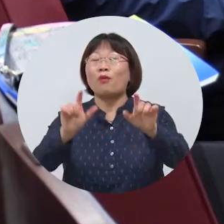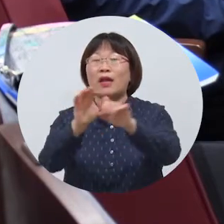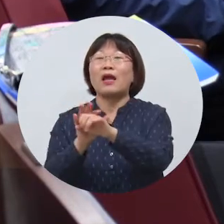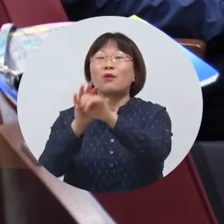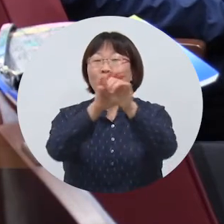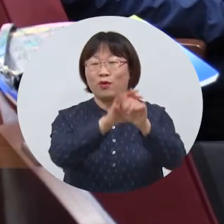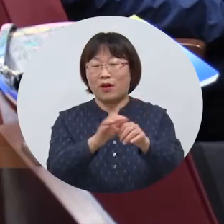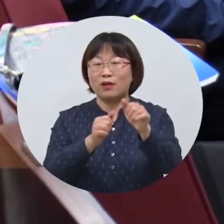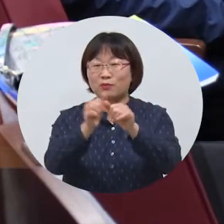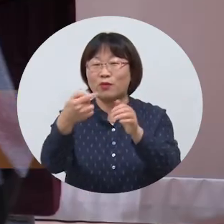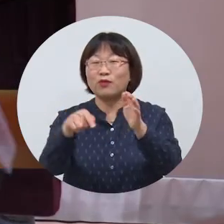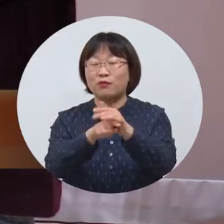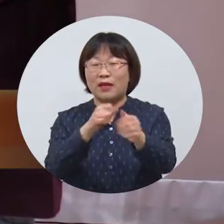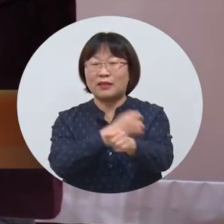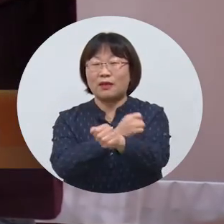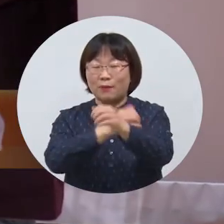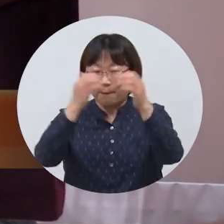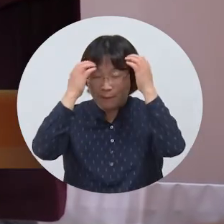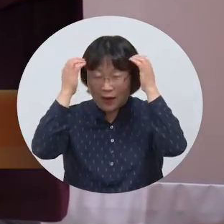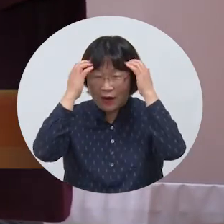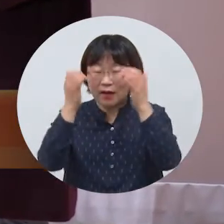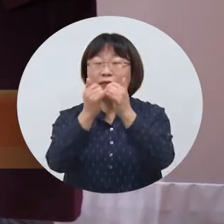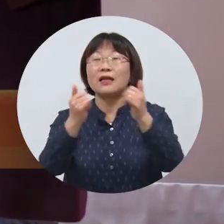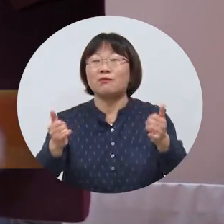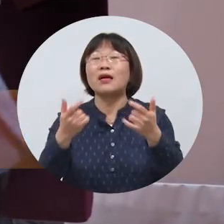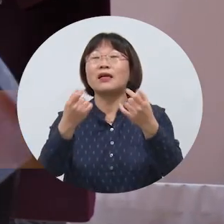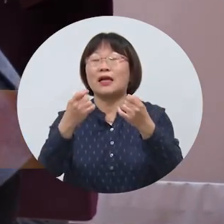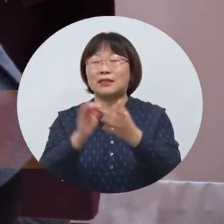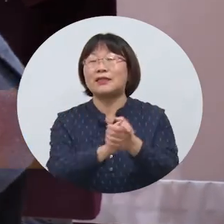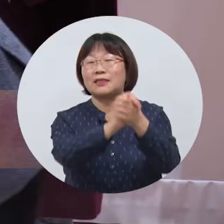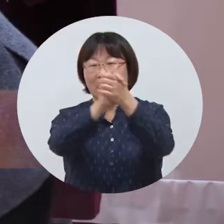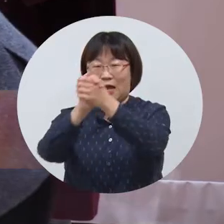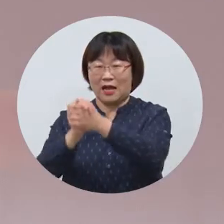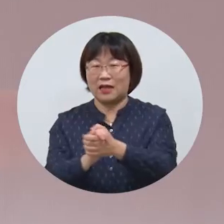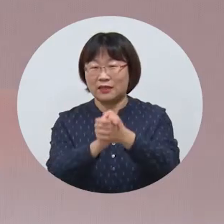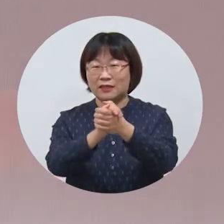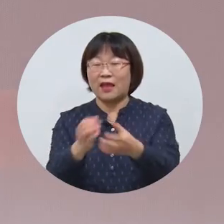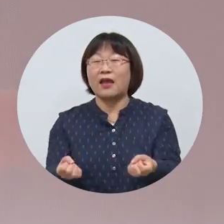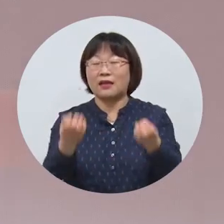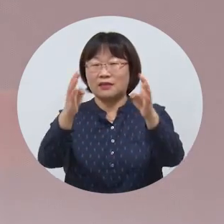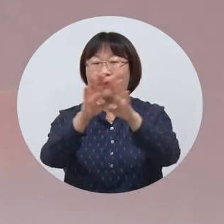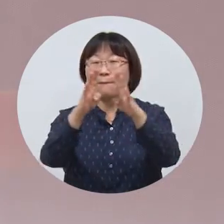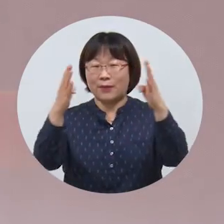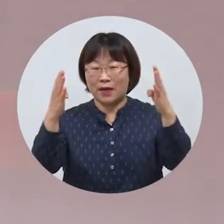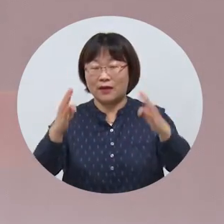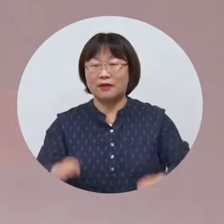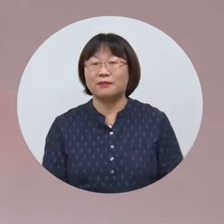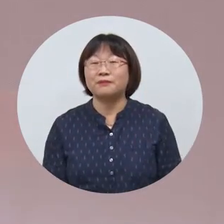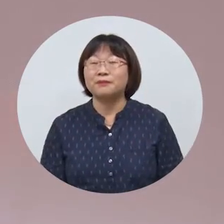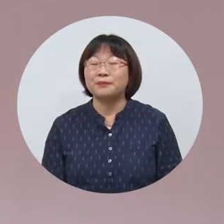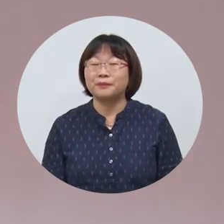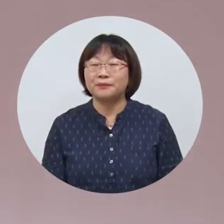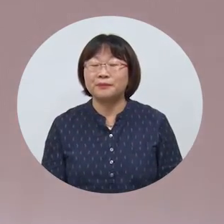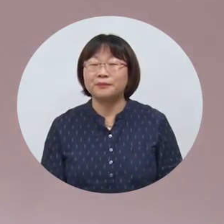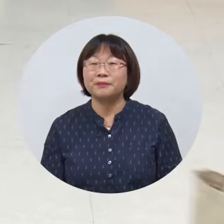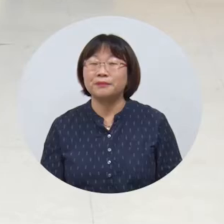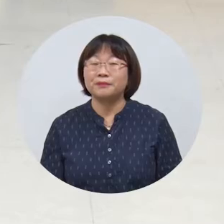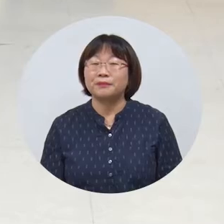올해는 코로나19를 극복하기 위해 애써온 이들과 다 함께 상생 화합하는 한마당을 이루고자